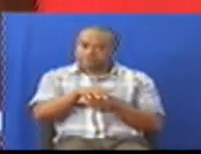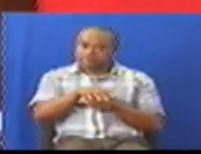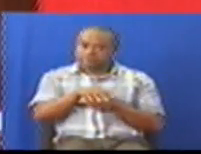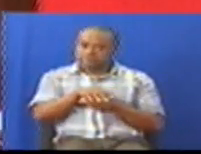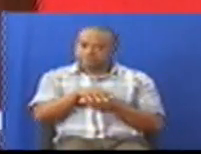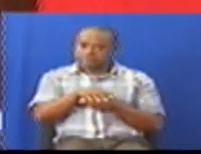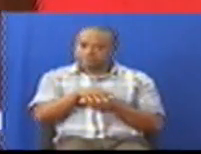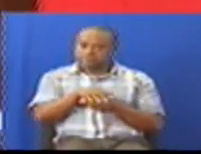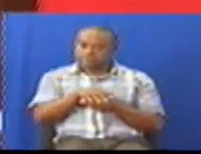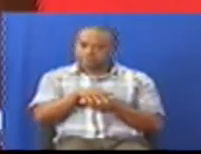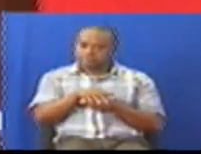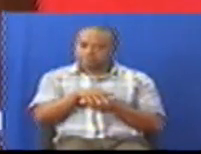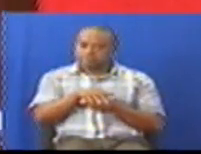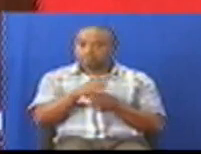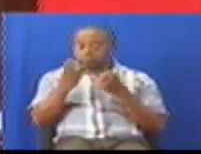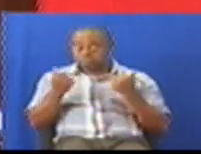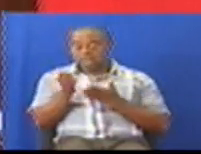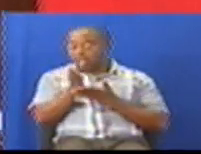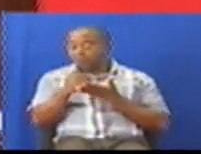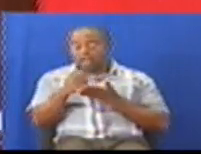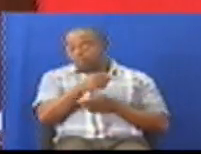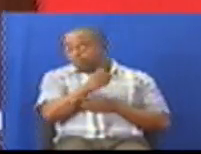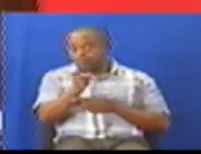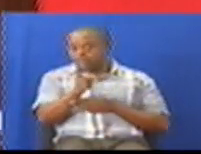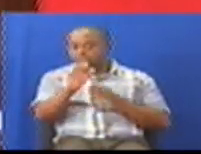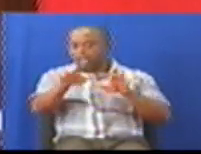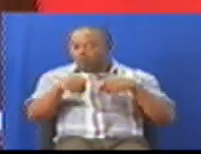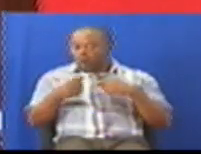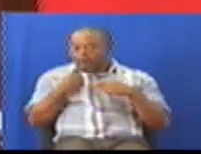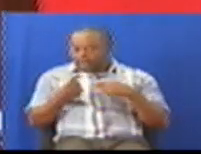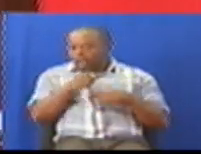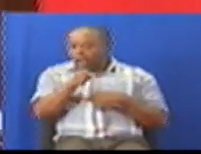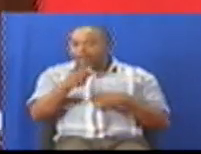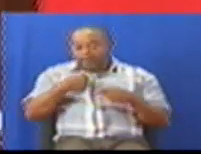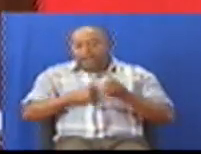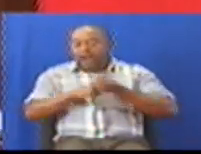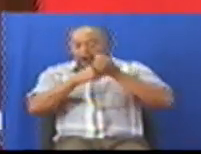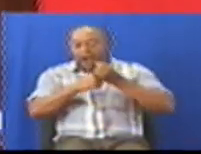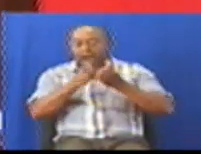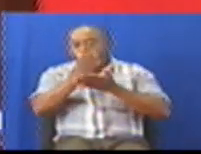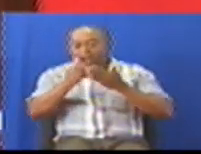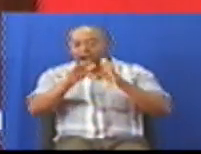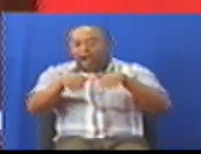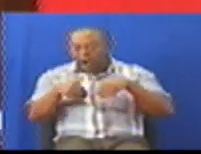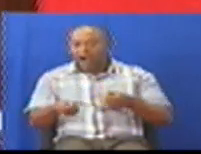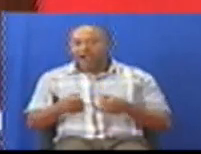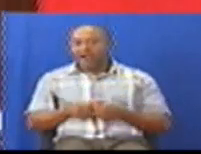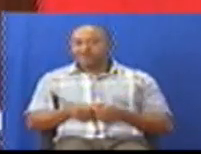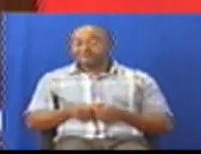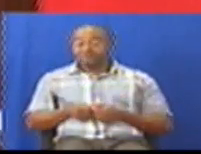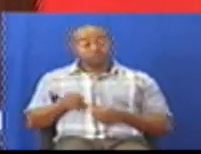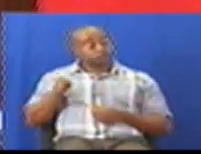Na ndio maana baadhi ya wabunge hapa wamesema na mimi naungana nao. Mheshimiwa Rais huyu